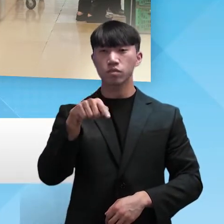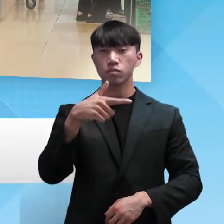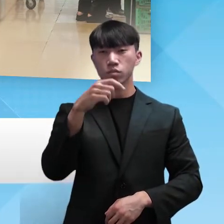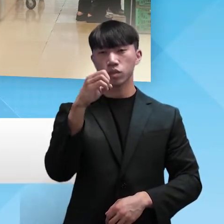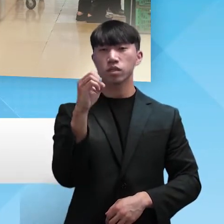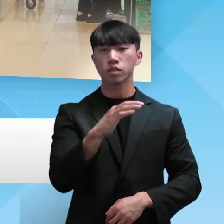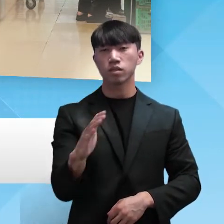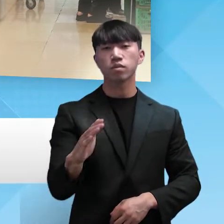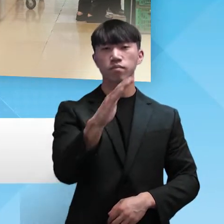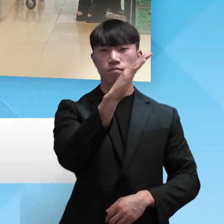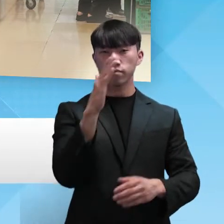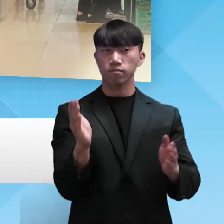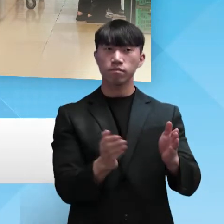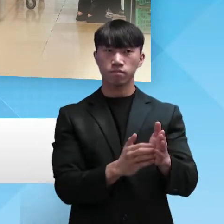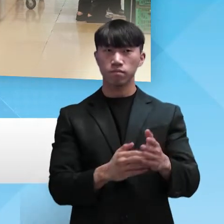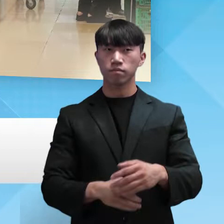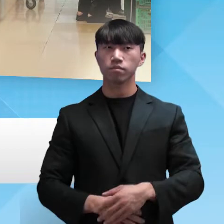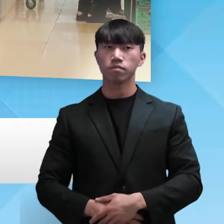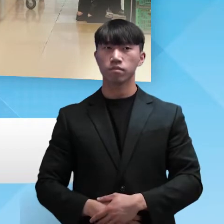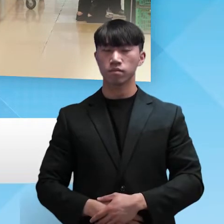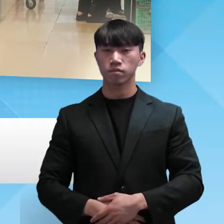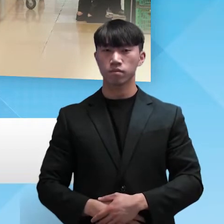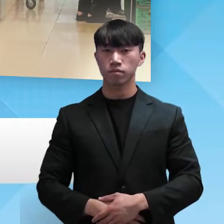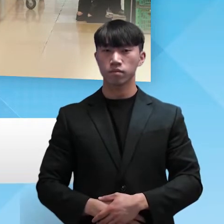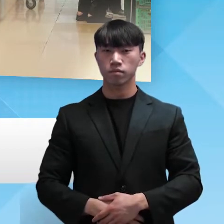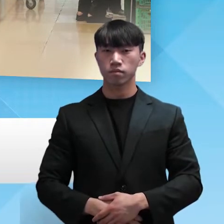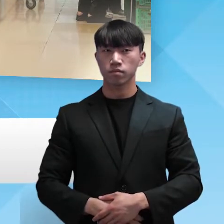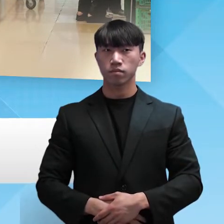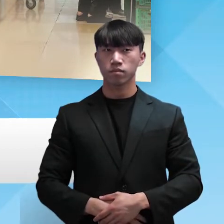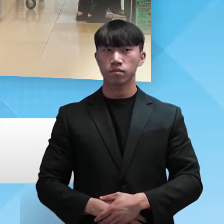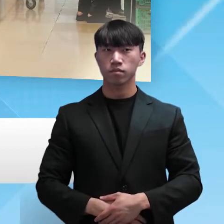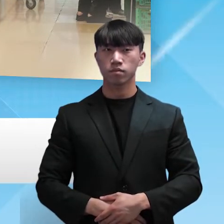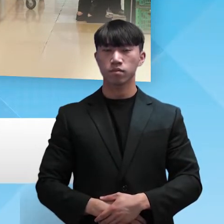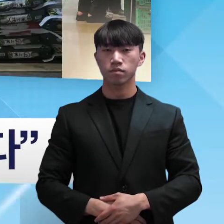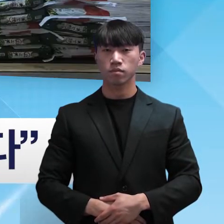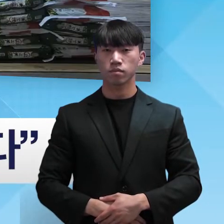가공식품 7.6% 등이 높은 상승률을 보였습니다.